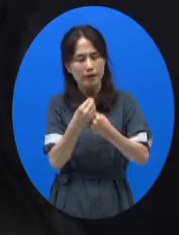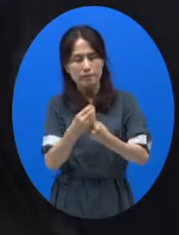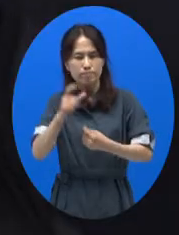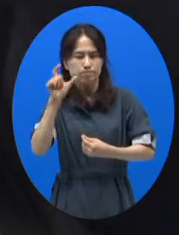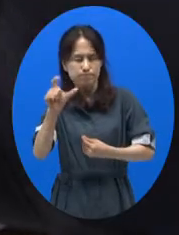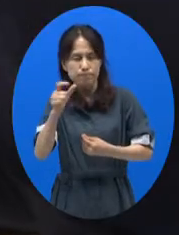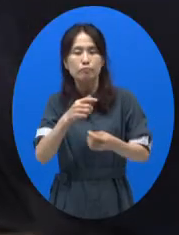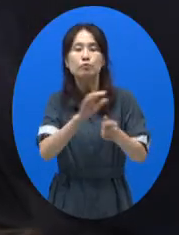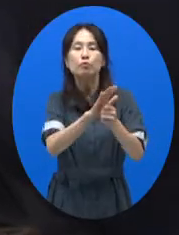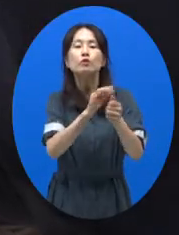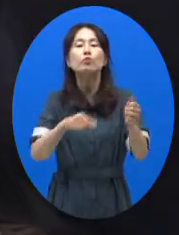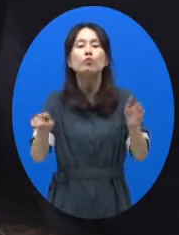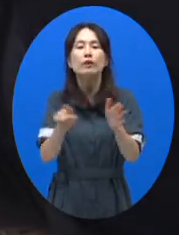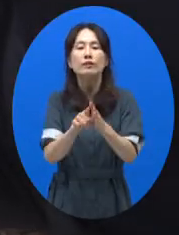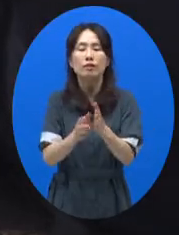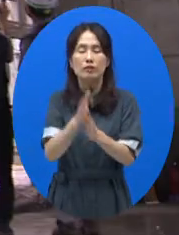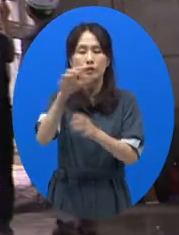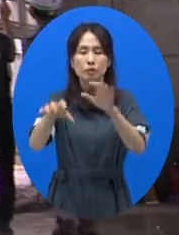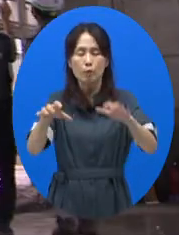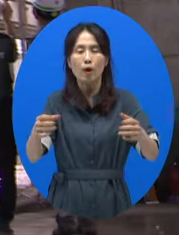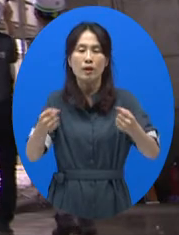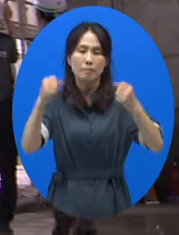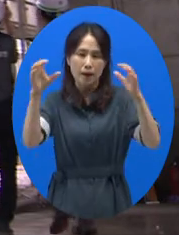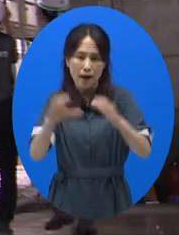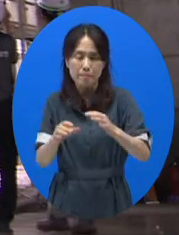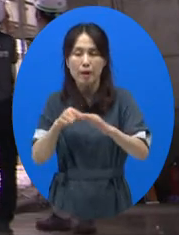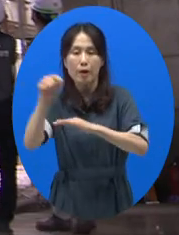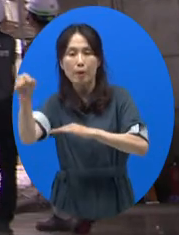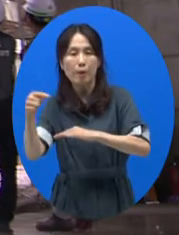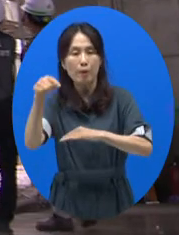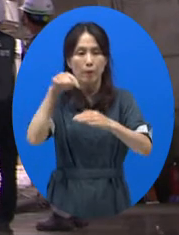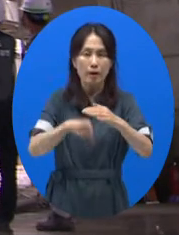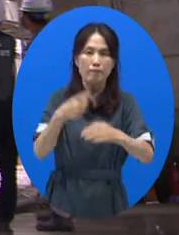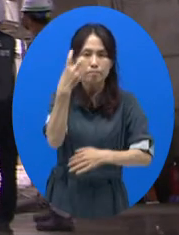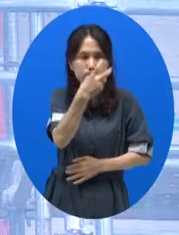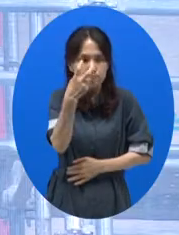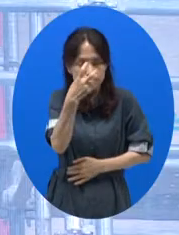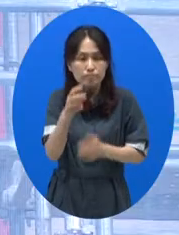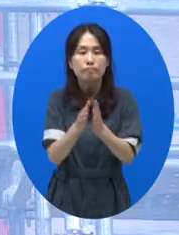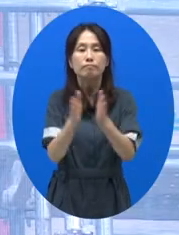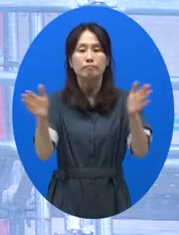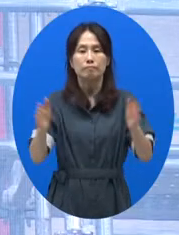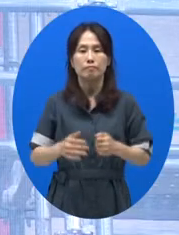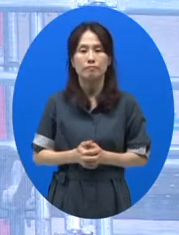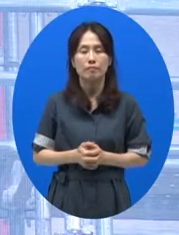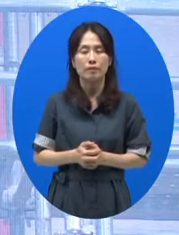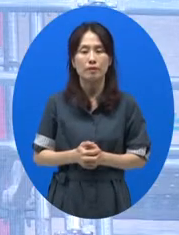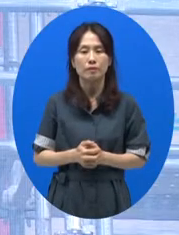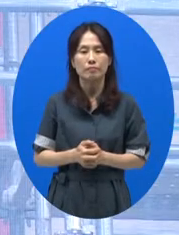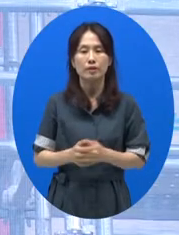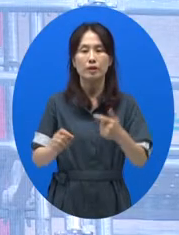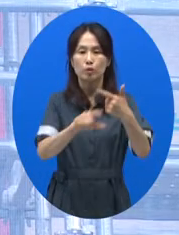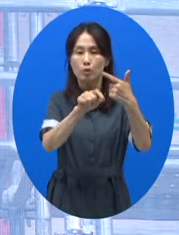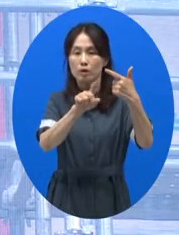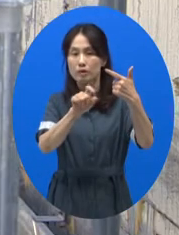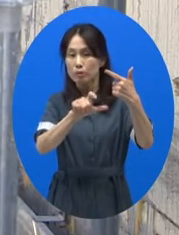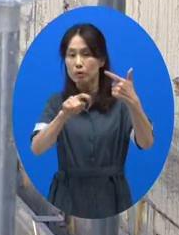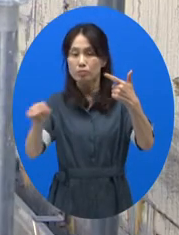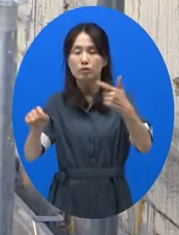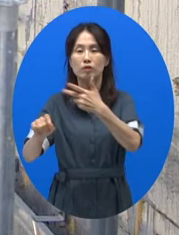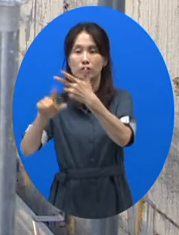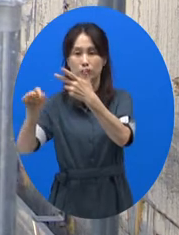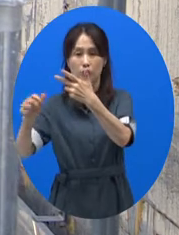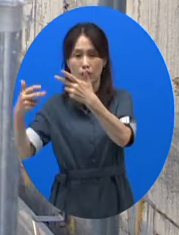위해 시군과 합동으로 외부 전문가 현장 점검을 실시했습니다. 이번 점검은 6월 15일부터